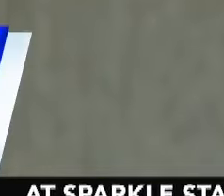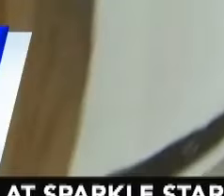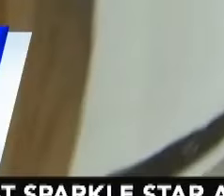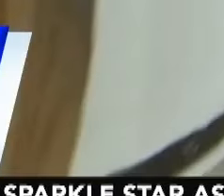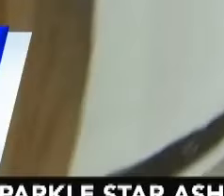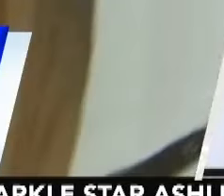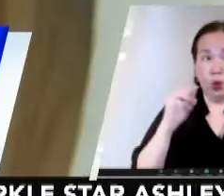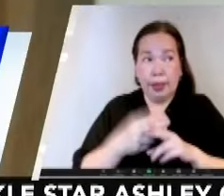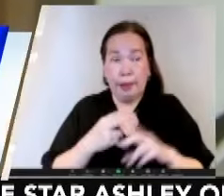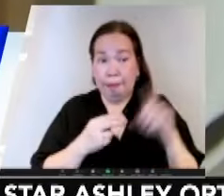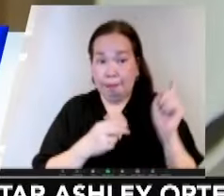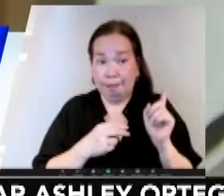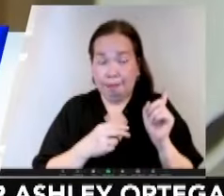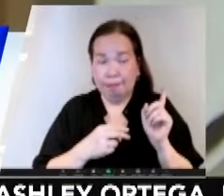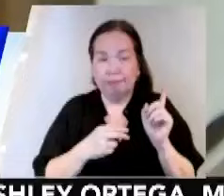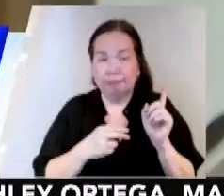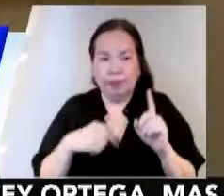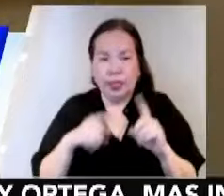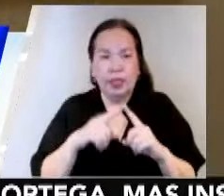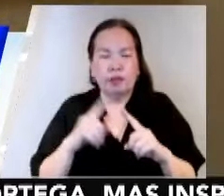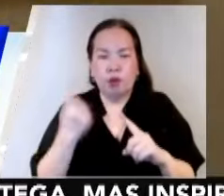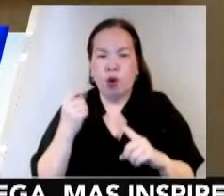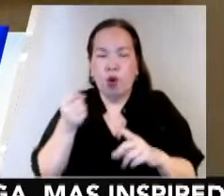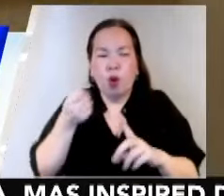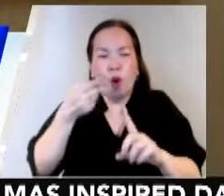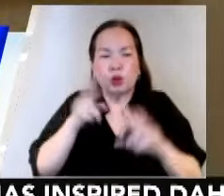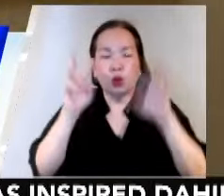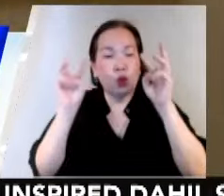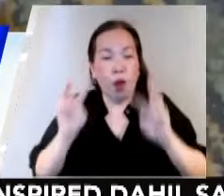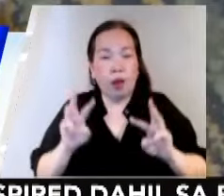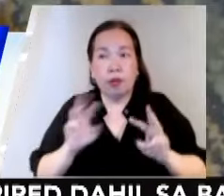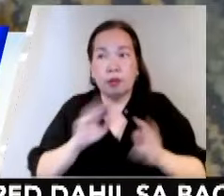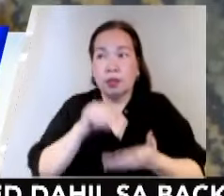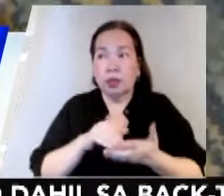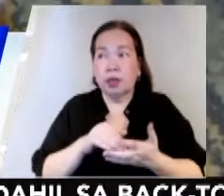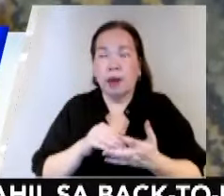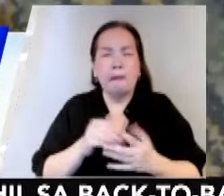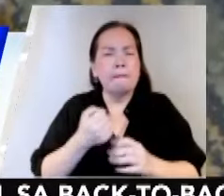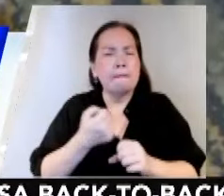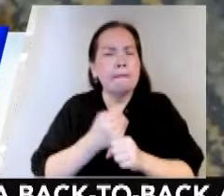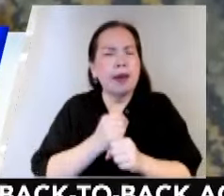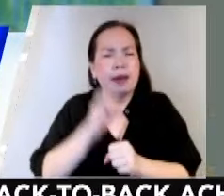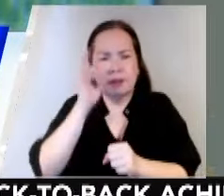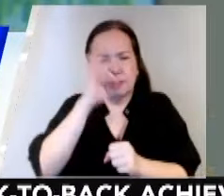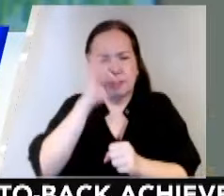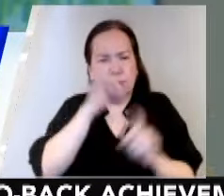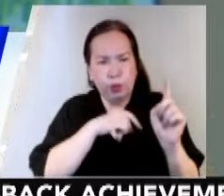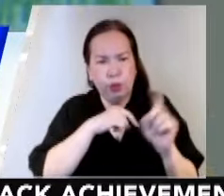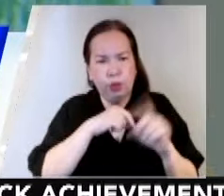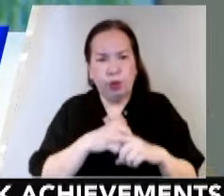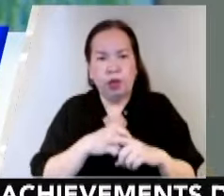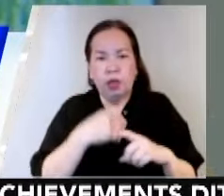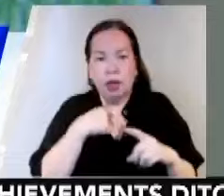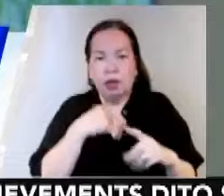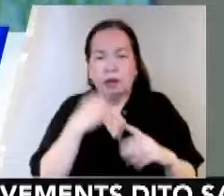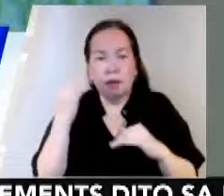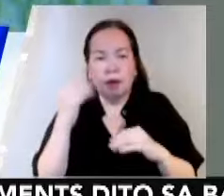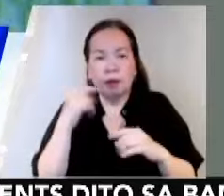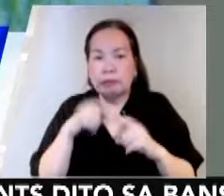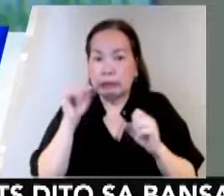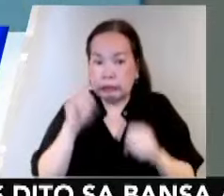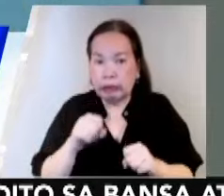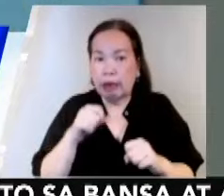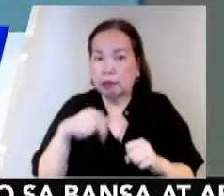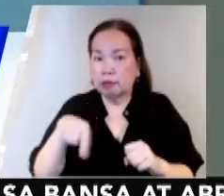raw automatic weather station na gawang Pinoy. Ang kaibahan nito sa teknolohiyang mayroon ng PAGASA ay kaya raw nitong ipakita ang